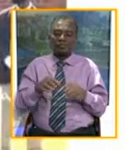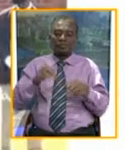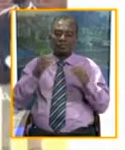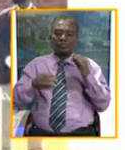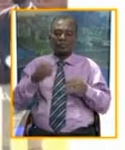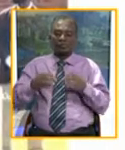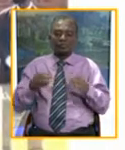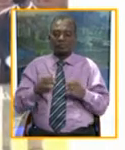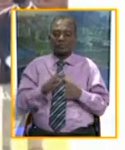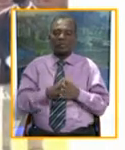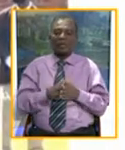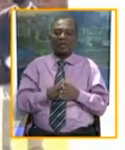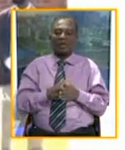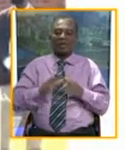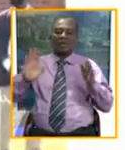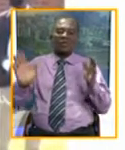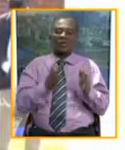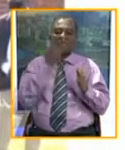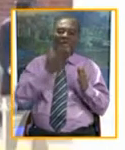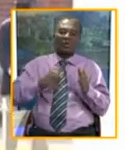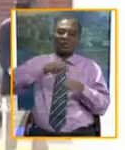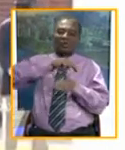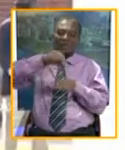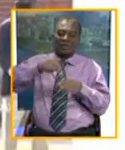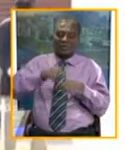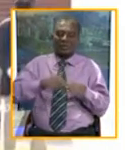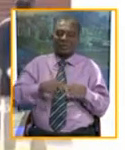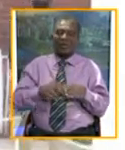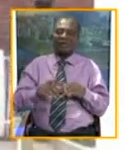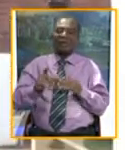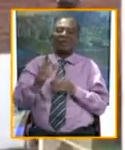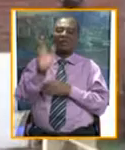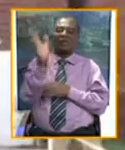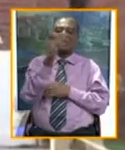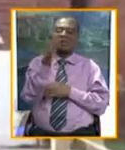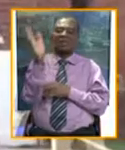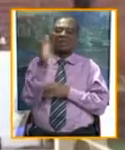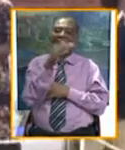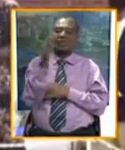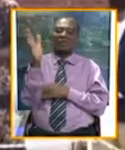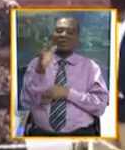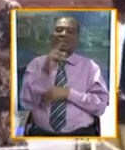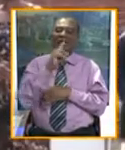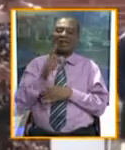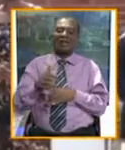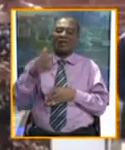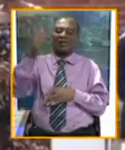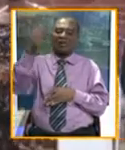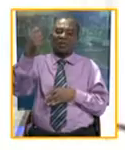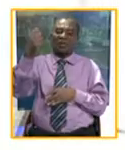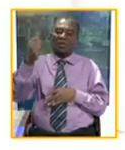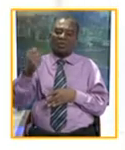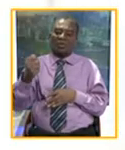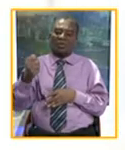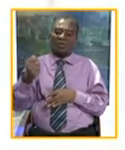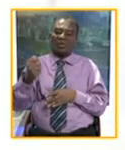national, l'Abidjanaise, le drapeau est d'abord hissé en haut du mât. Ensuite, il est abaissé à mi-hauteur et hors